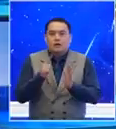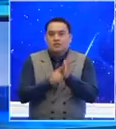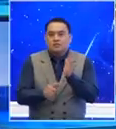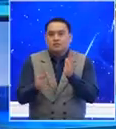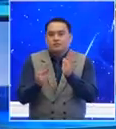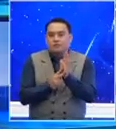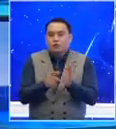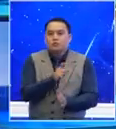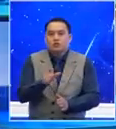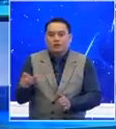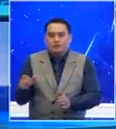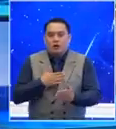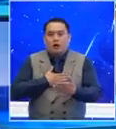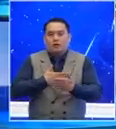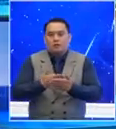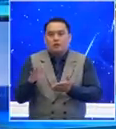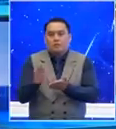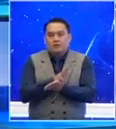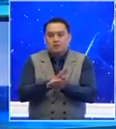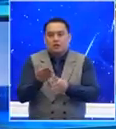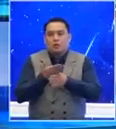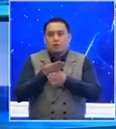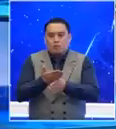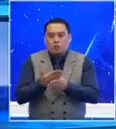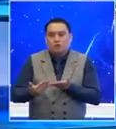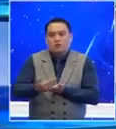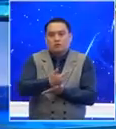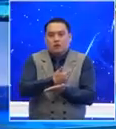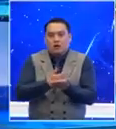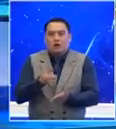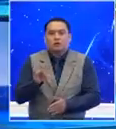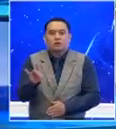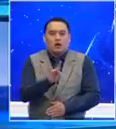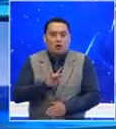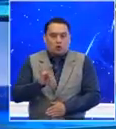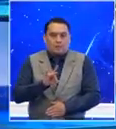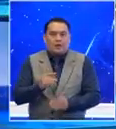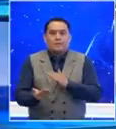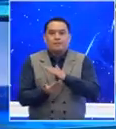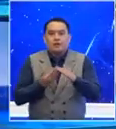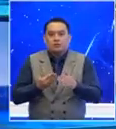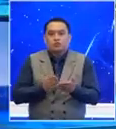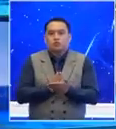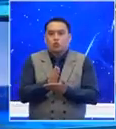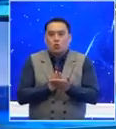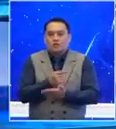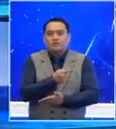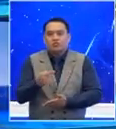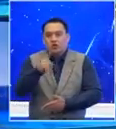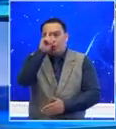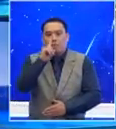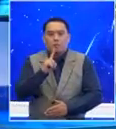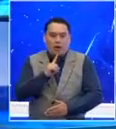78 добровольцев откликнулись на призыв о спецсборах главы государства в Карасайском районе. Призывники будут нести службу в течение